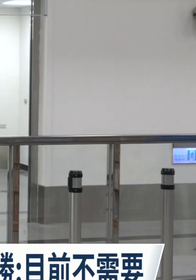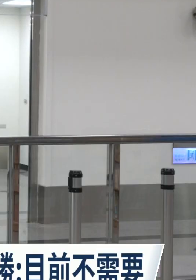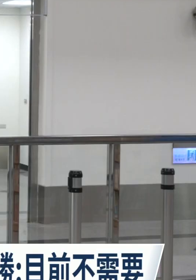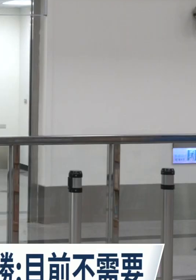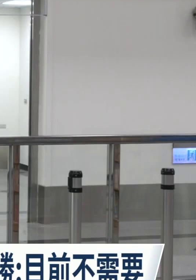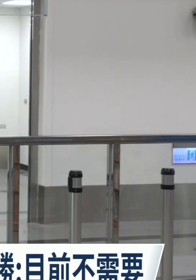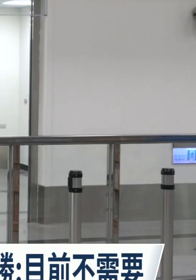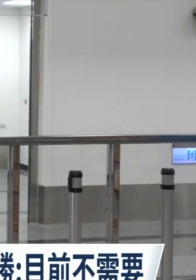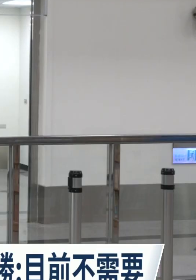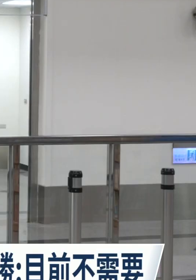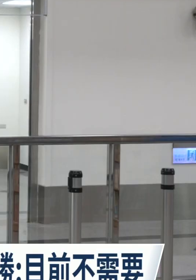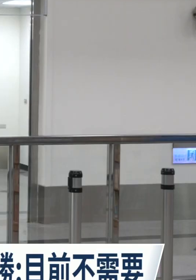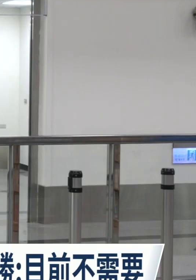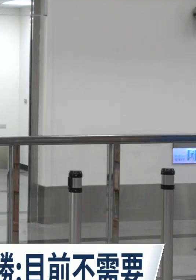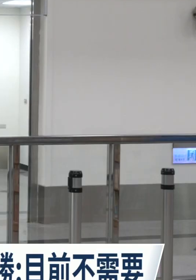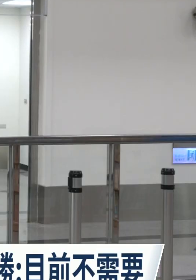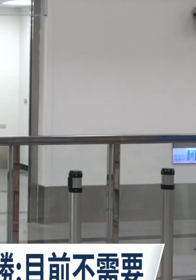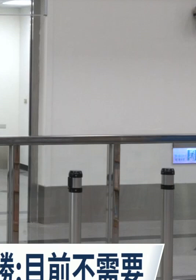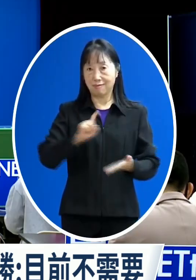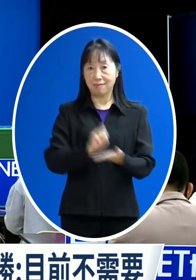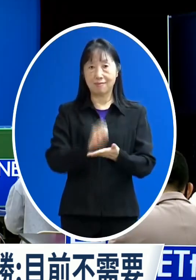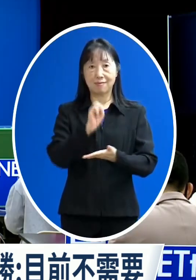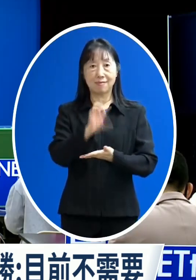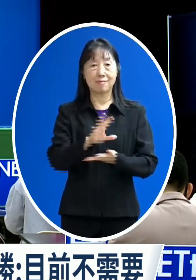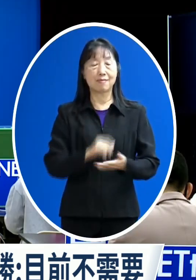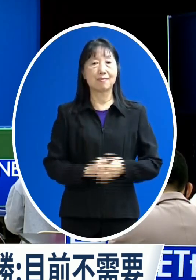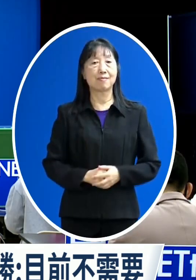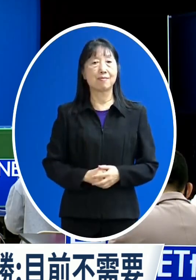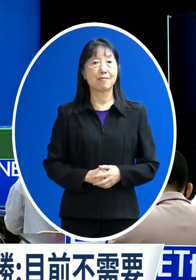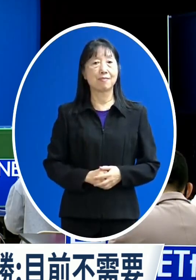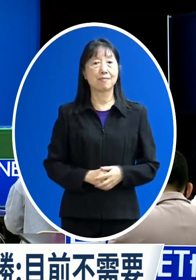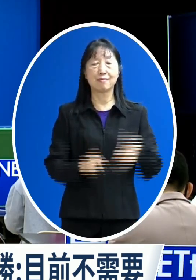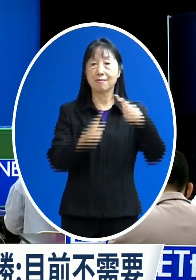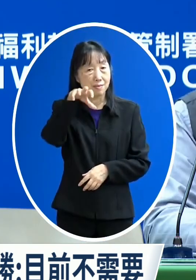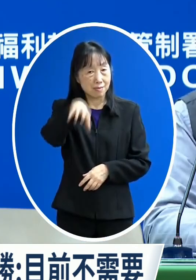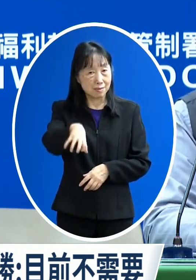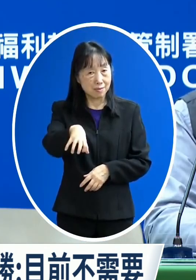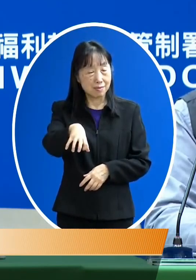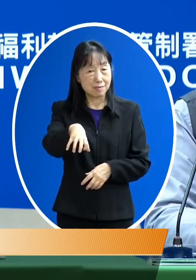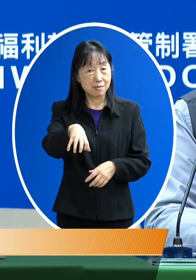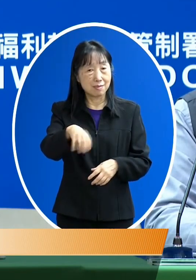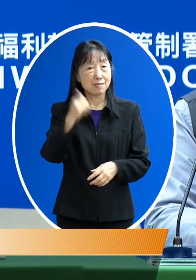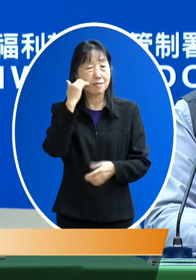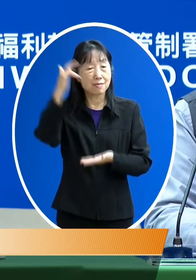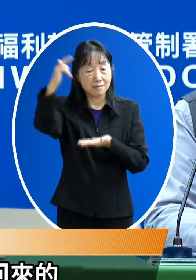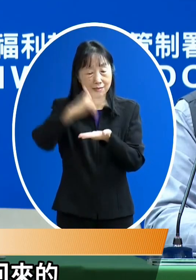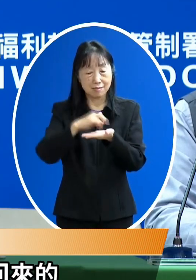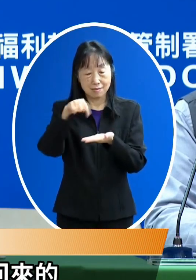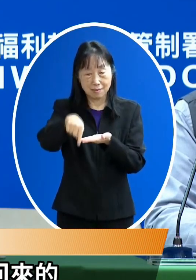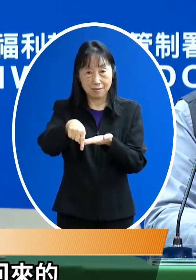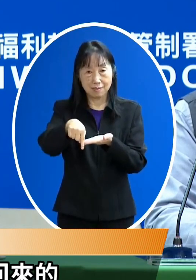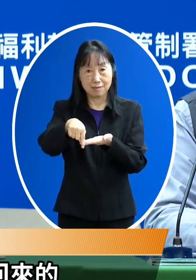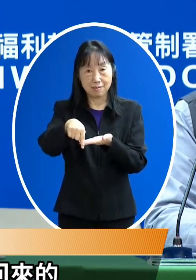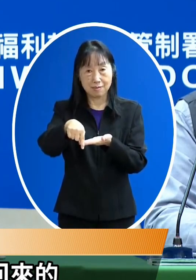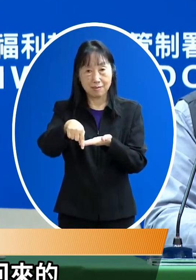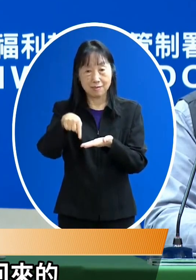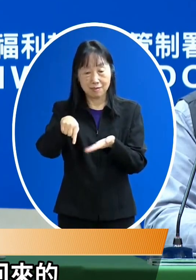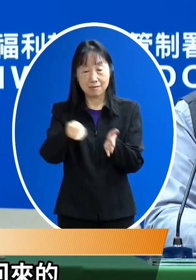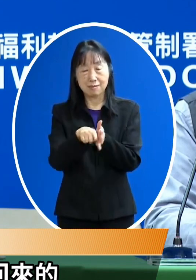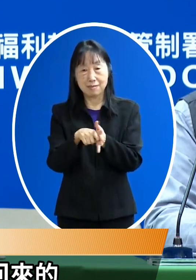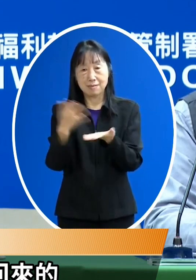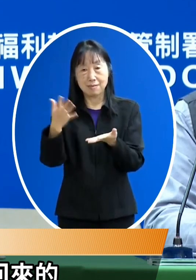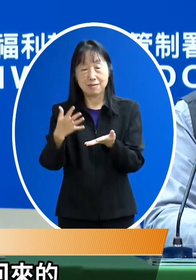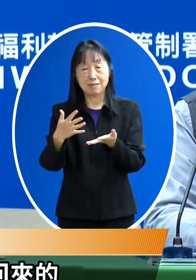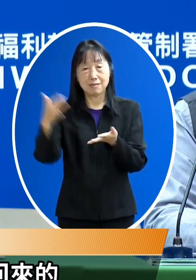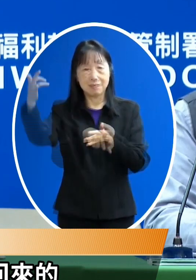采检措施。对此，疫情指挥中心回应，目前不需要。 从机场进来的哦，那有我们固定的